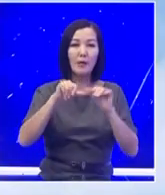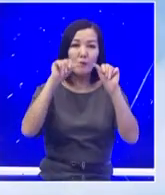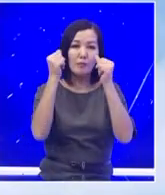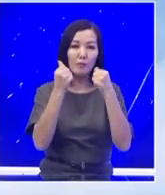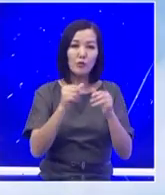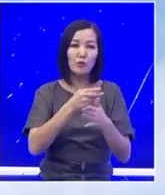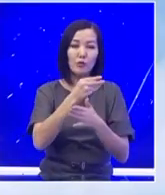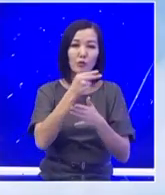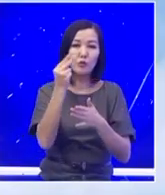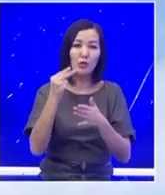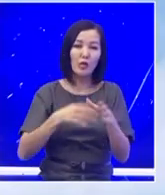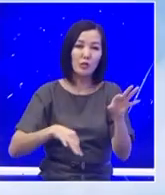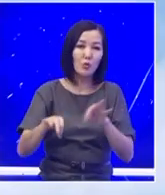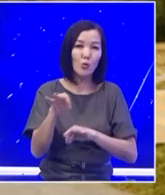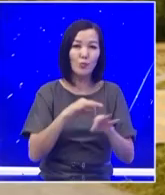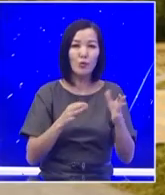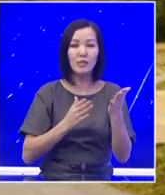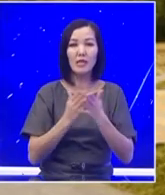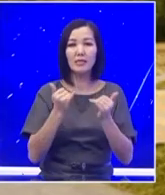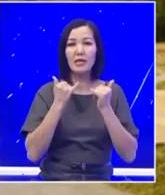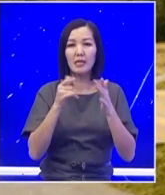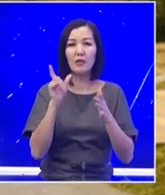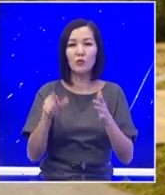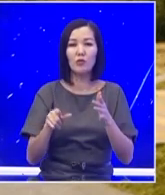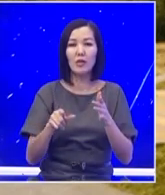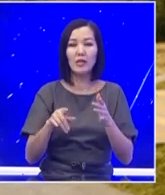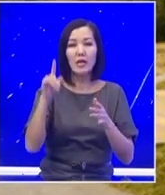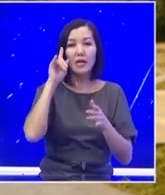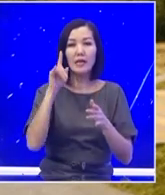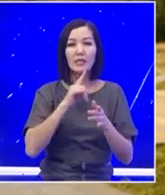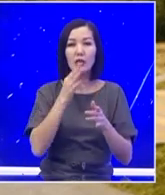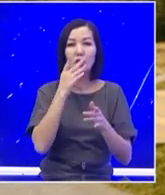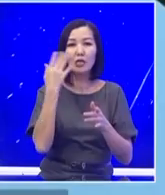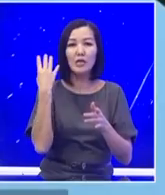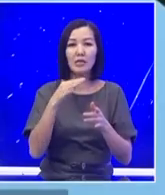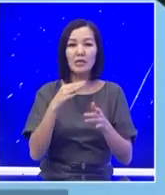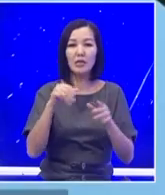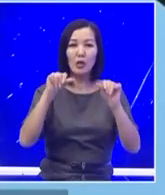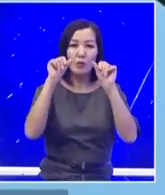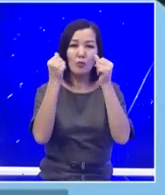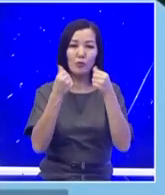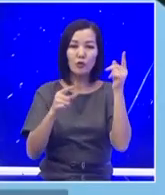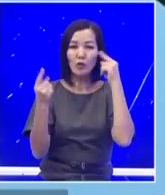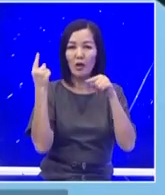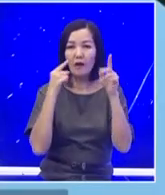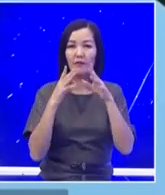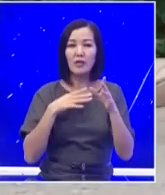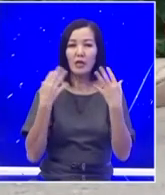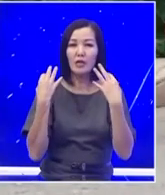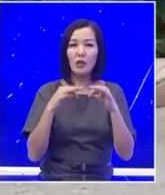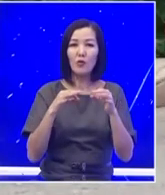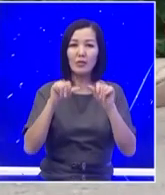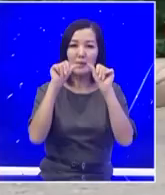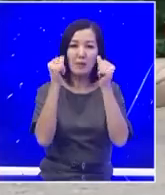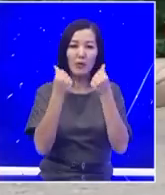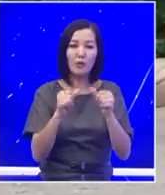ғұмырын архитектура мен скульптура саласына арнаған тұлға. Ол елдегі және шетелдегі 40-тан аса мүсіннің авторы. Тәуелсіздік